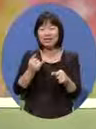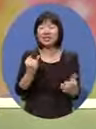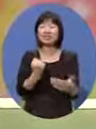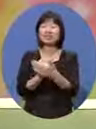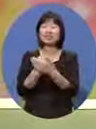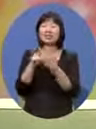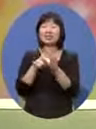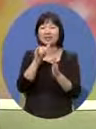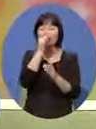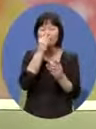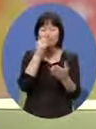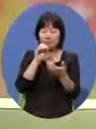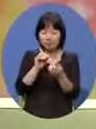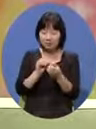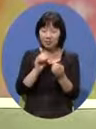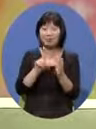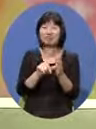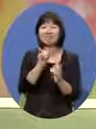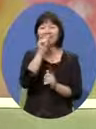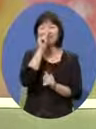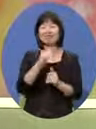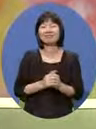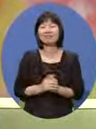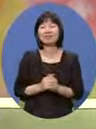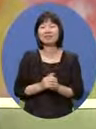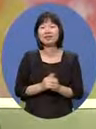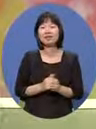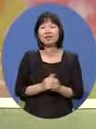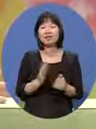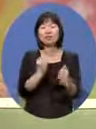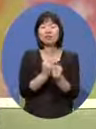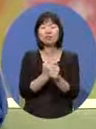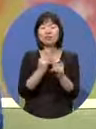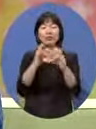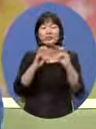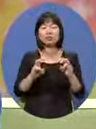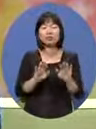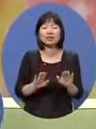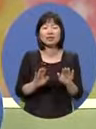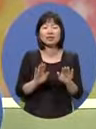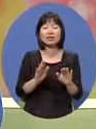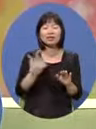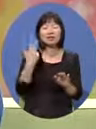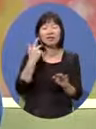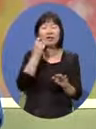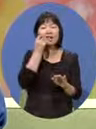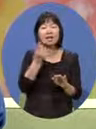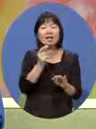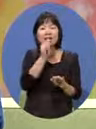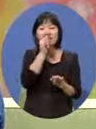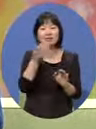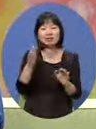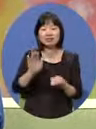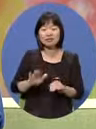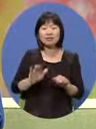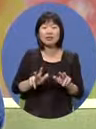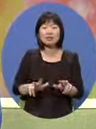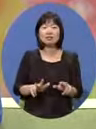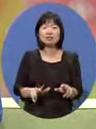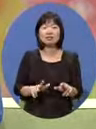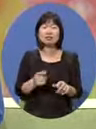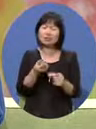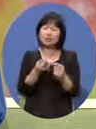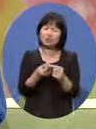안아주실 시간이 있고요. 뽀뽀하실 시간이 있습니다. 네. 근데 부부 캠프가 지난지 이제 한 달 정도. 됐잖아요. 근데 그런데도 불구하고 뭔가